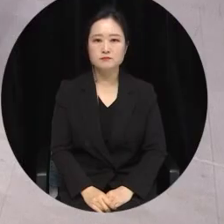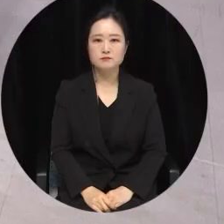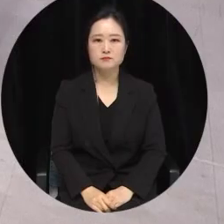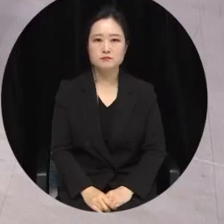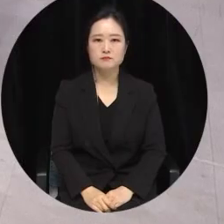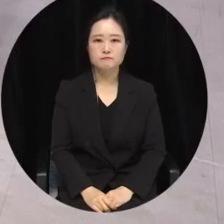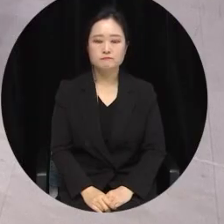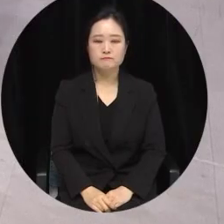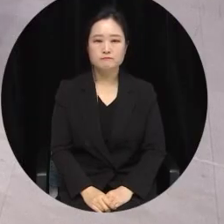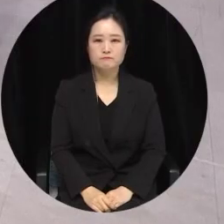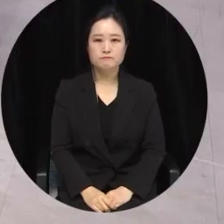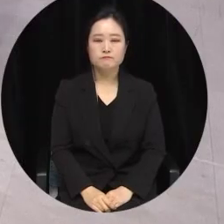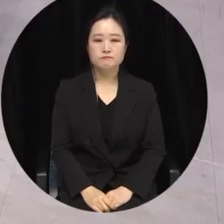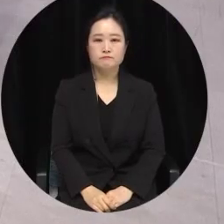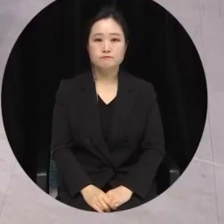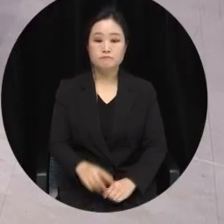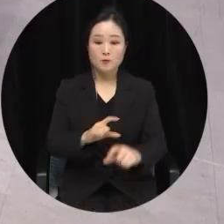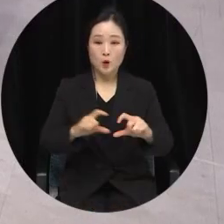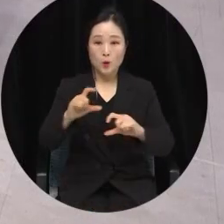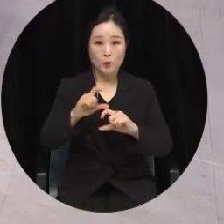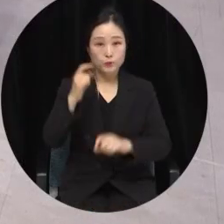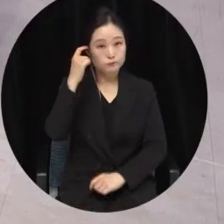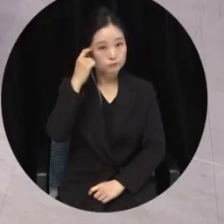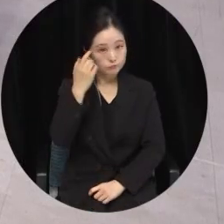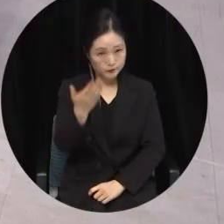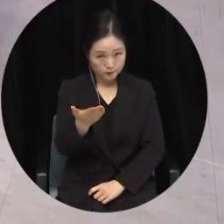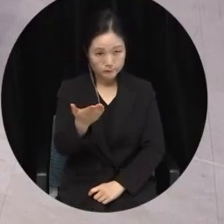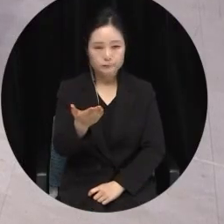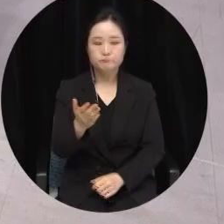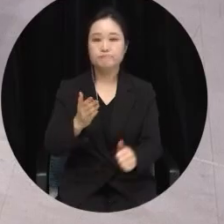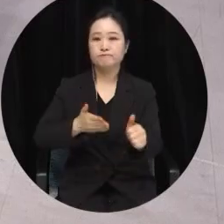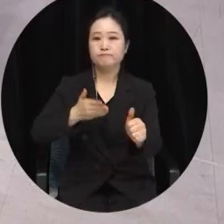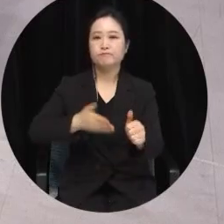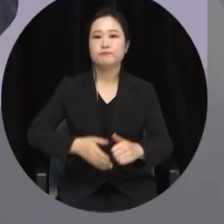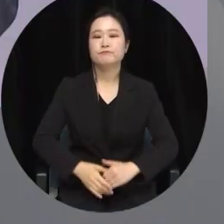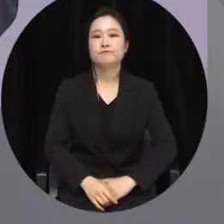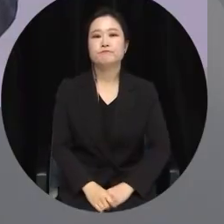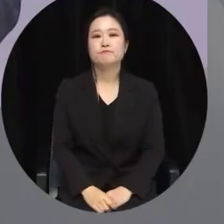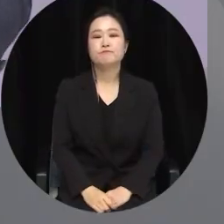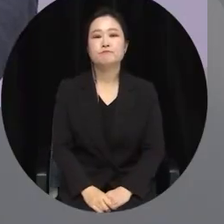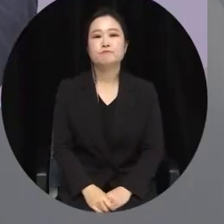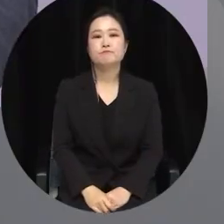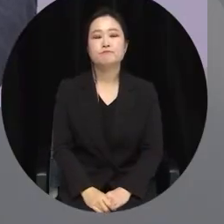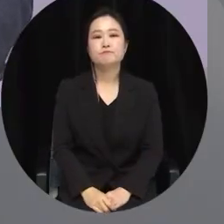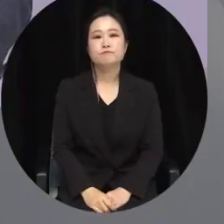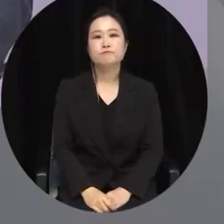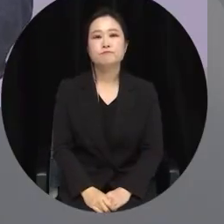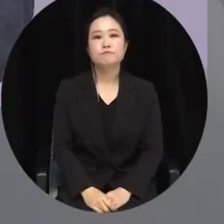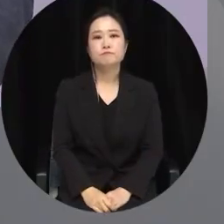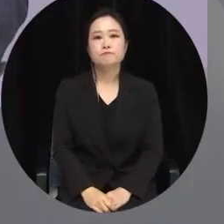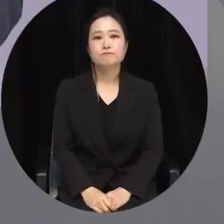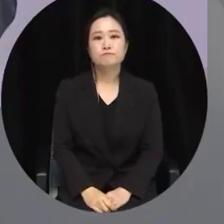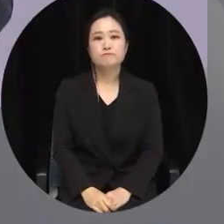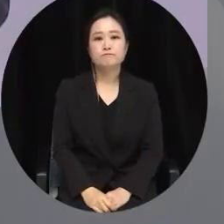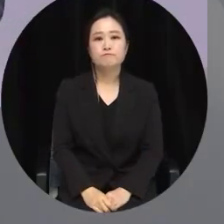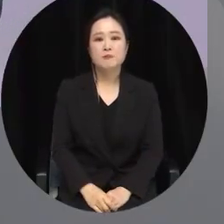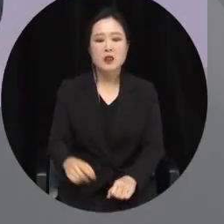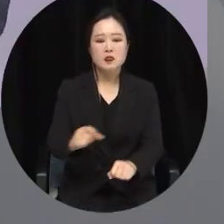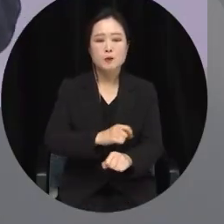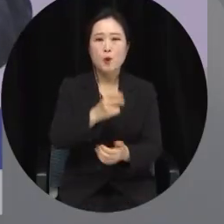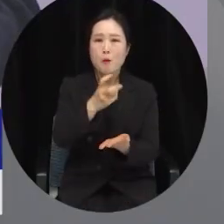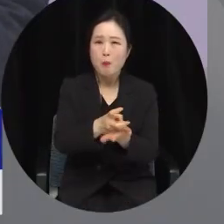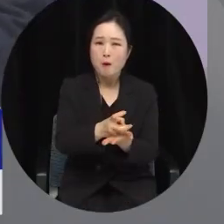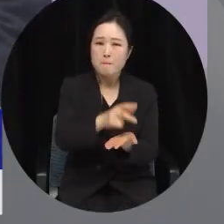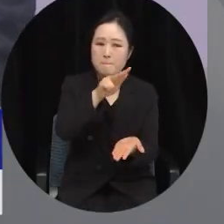네, 오경훈 후보 보충 질문 있으면 해주시기 바랍니다. 예, 기부 아무리 특별법을